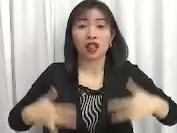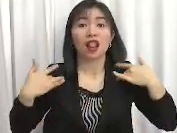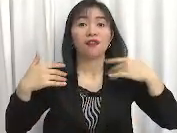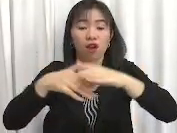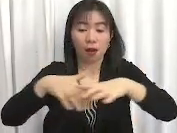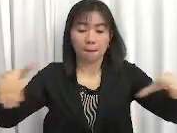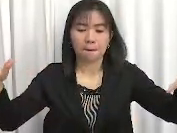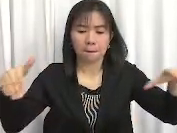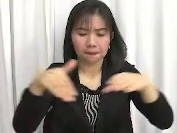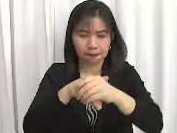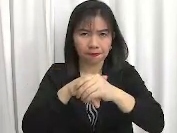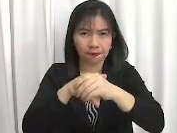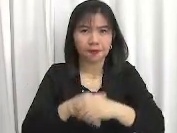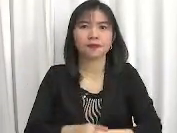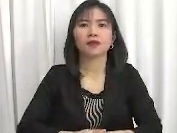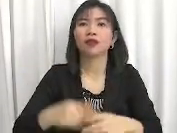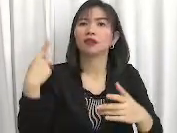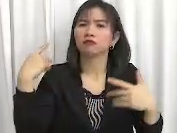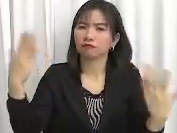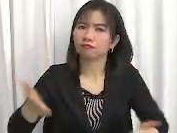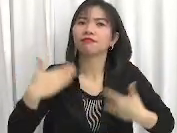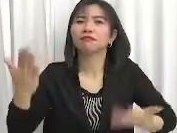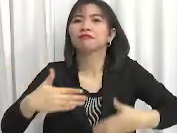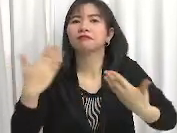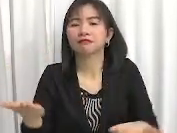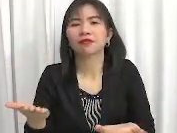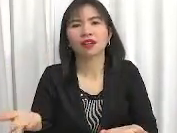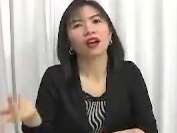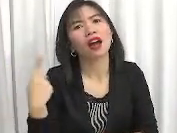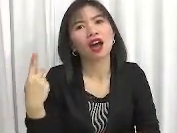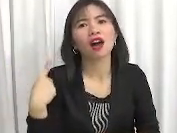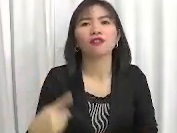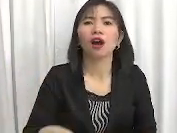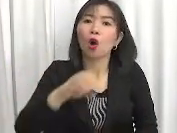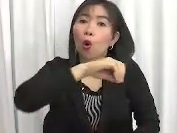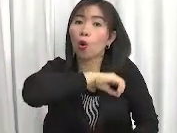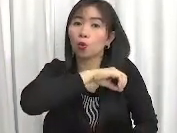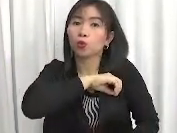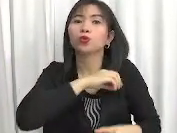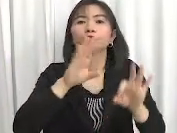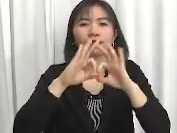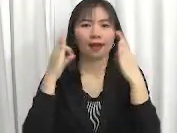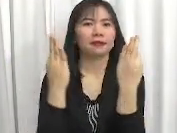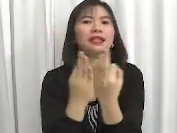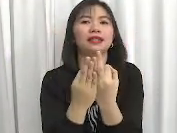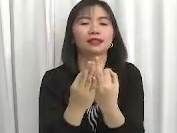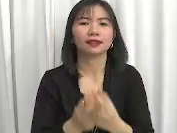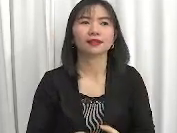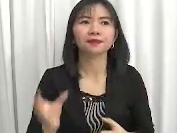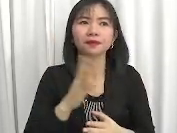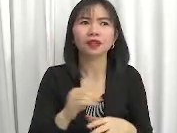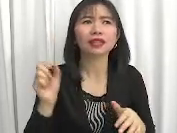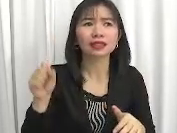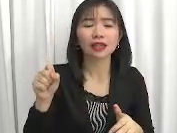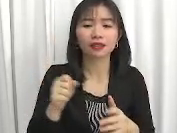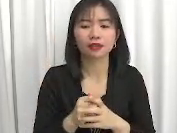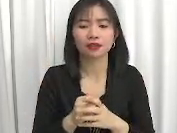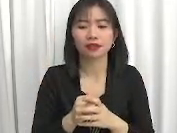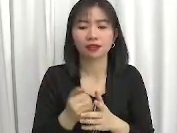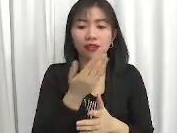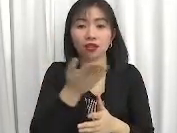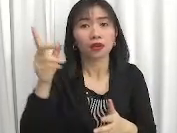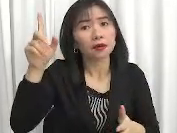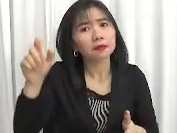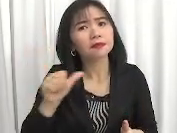ay talagang masaya ang magkaroon ng sariling pamilya. Yeah. At of course, huwag kayong